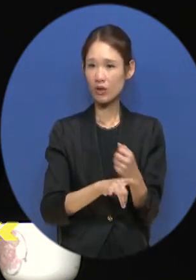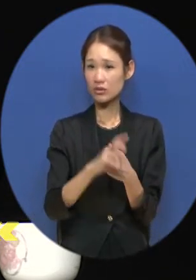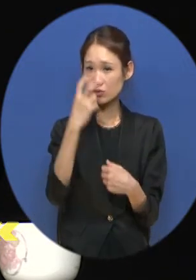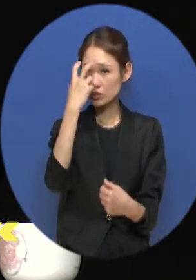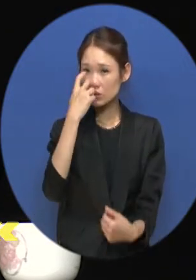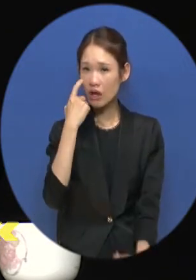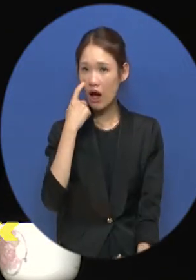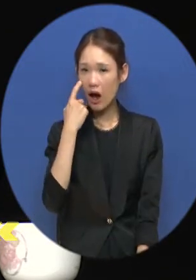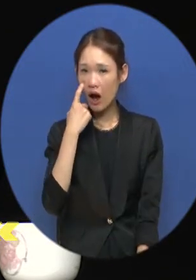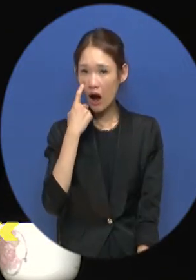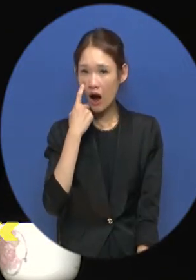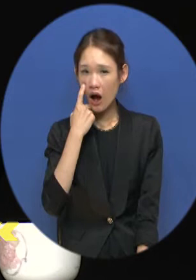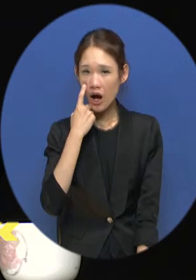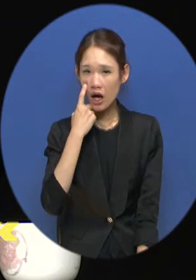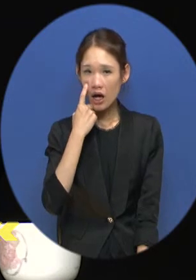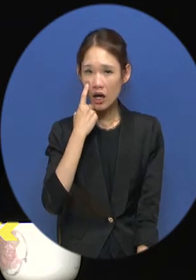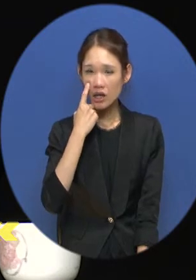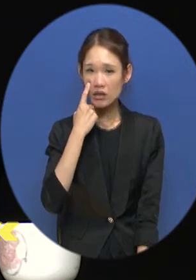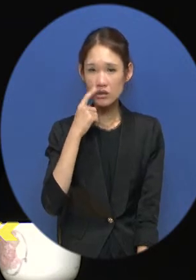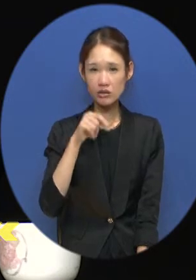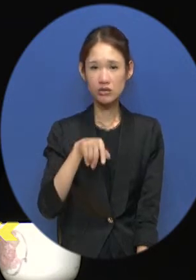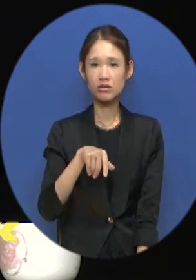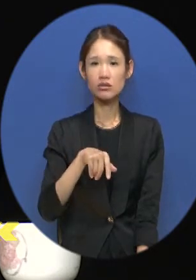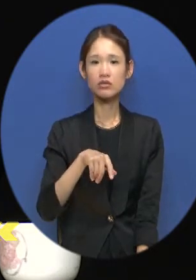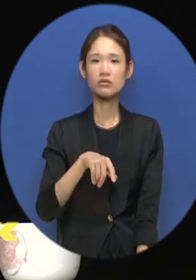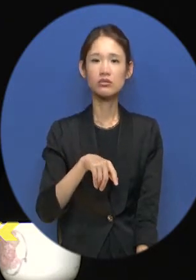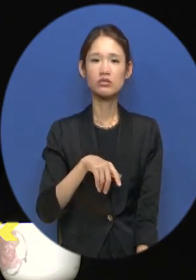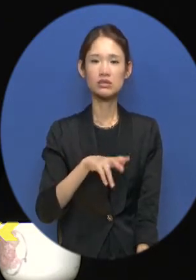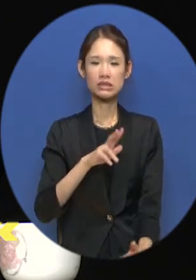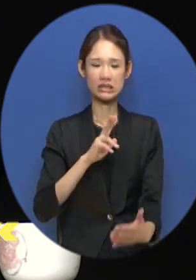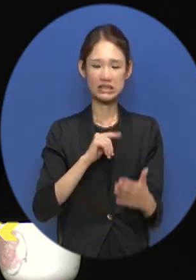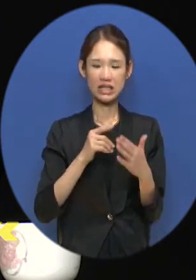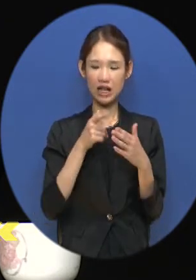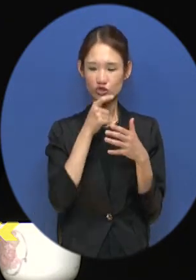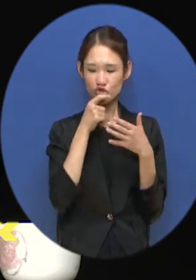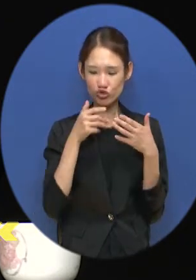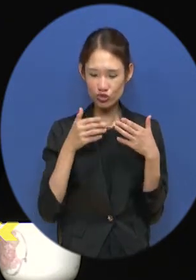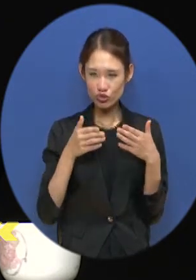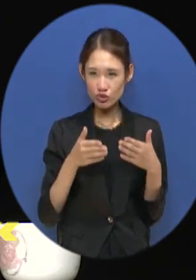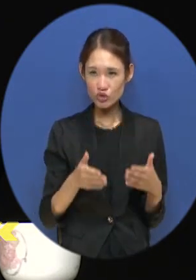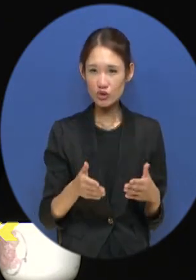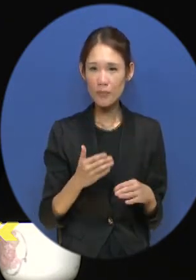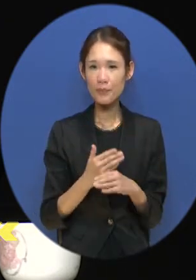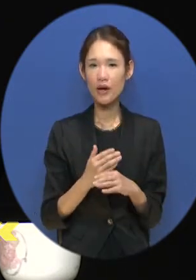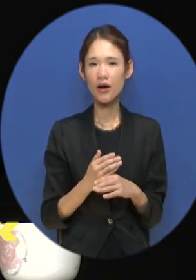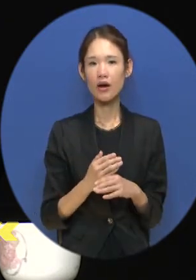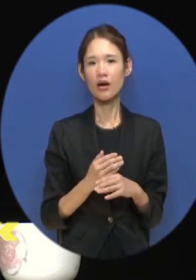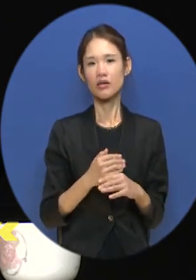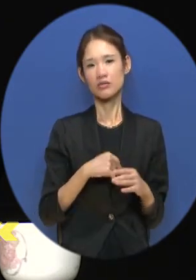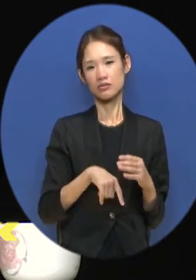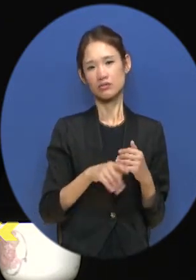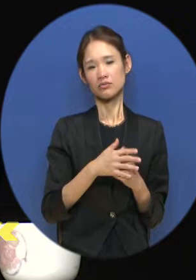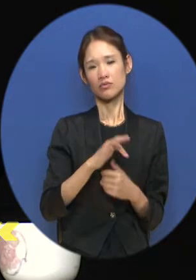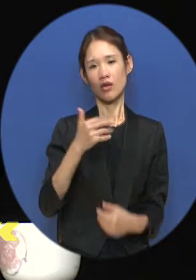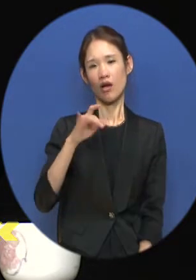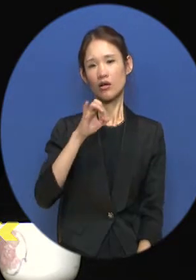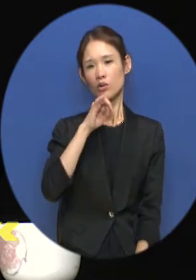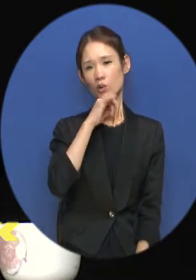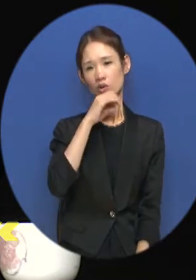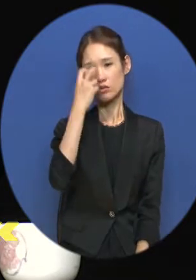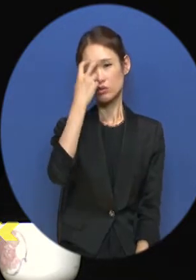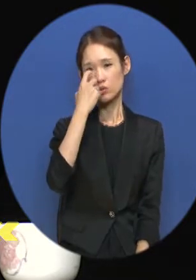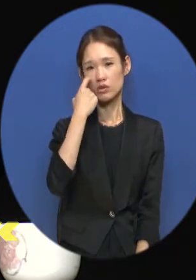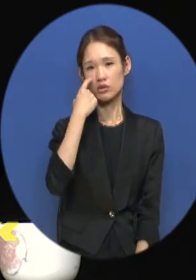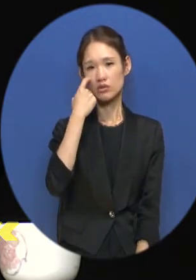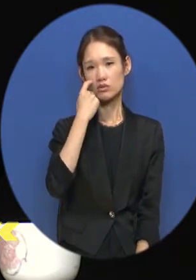보니까 깊이 있는 또 지하수가 흐르고 그러니까요. 있어가지고 네. 지하수에 있어서의 라돈 농도를